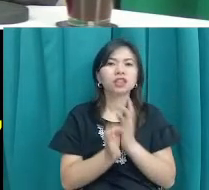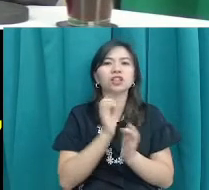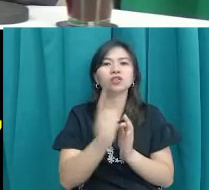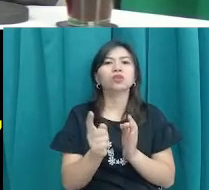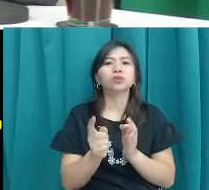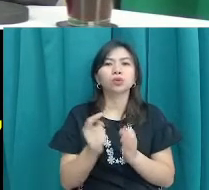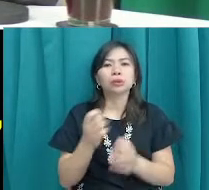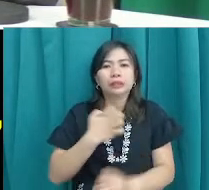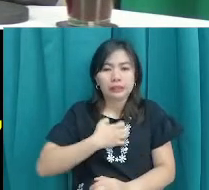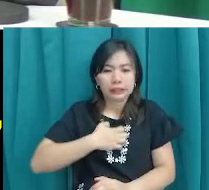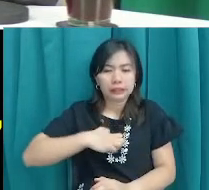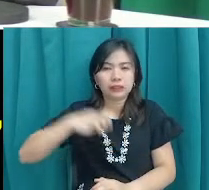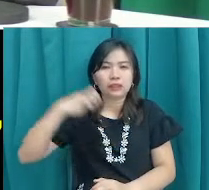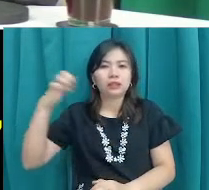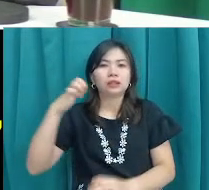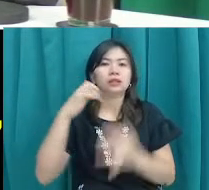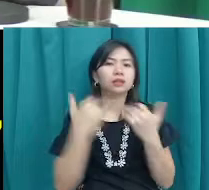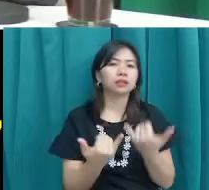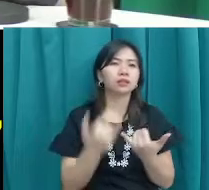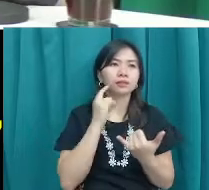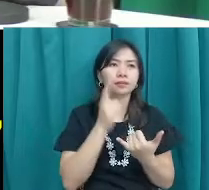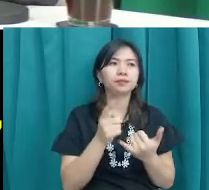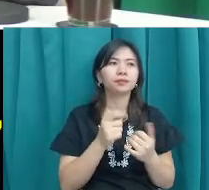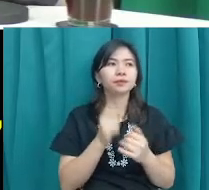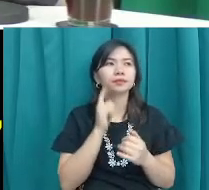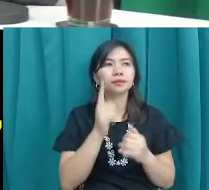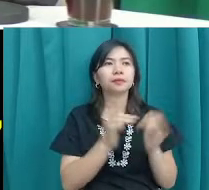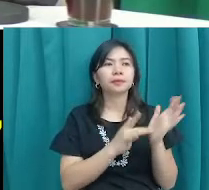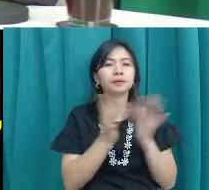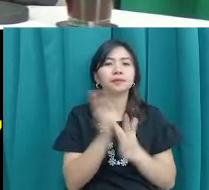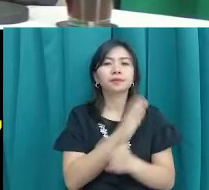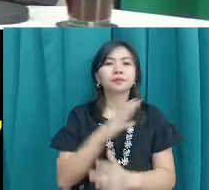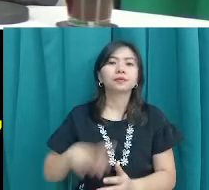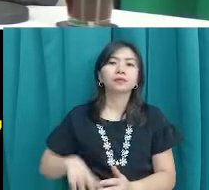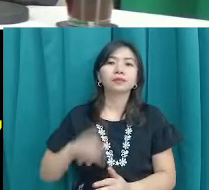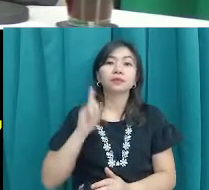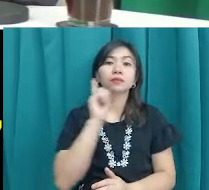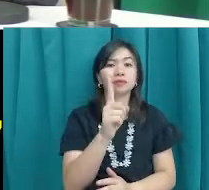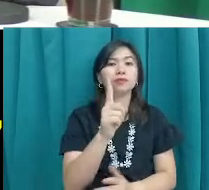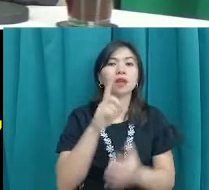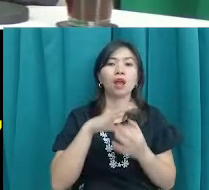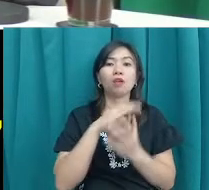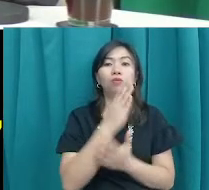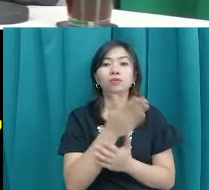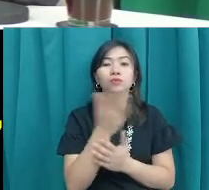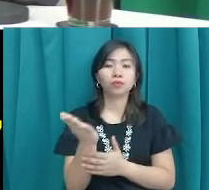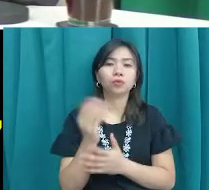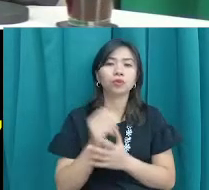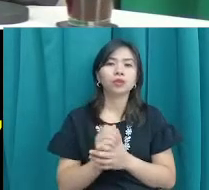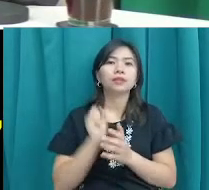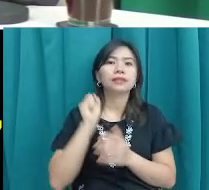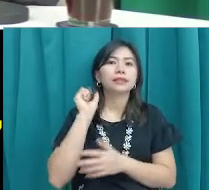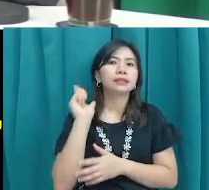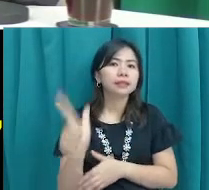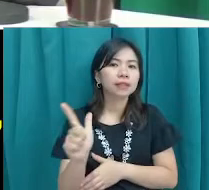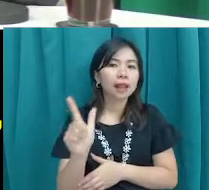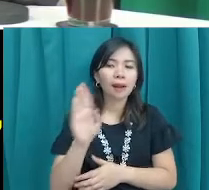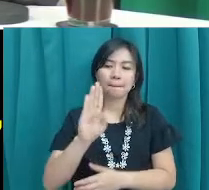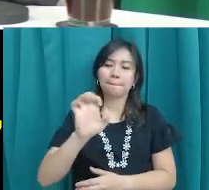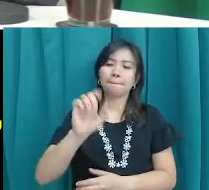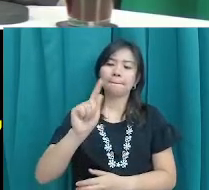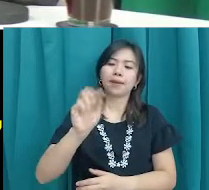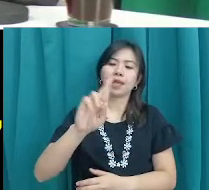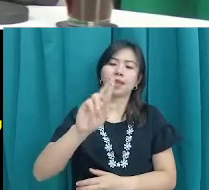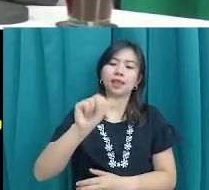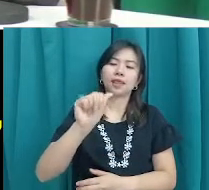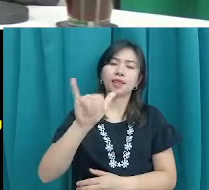dyan? And, sabi niya, pag sabi ng Panginoon Jesucristo, one of you, isa sa inyo, ipagkakalulo niyo ako.